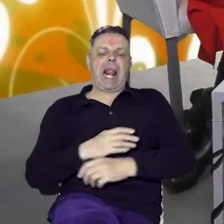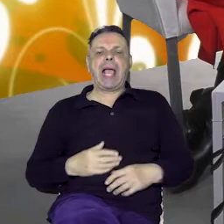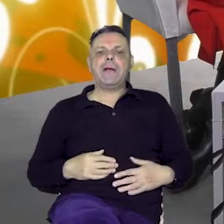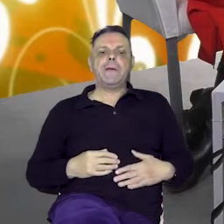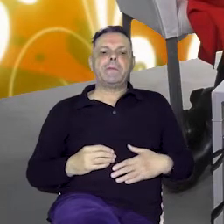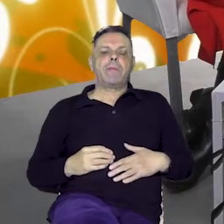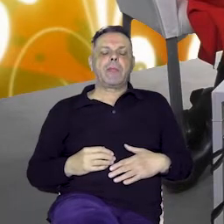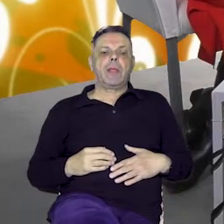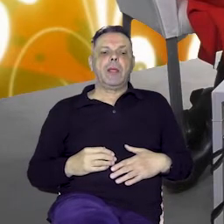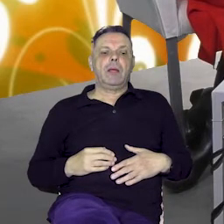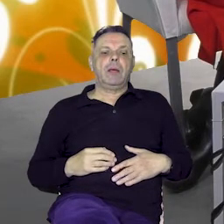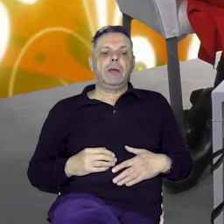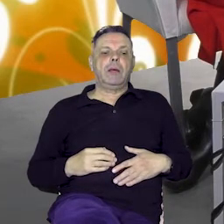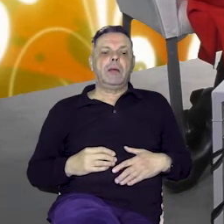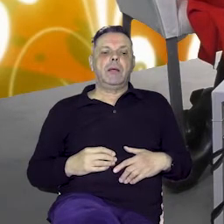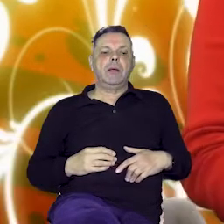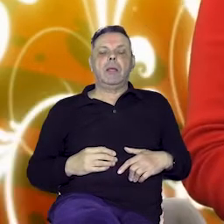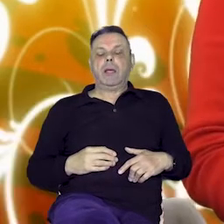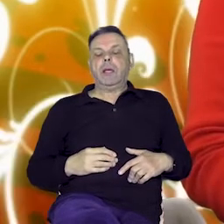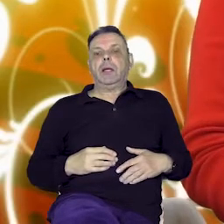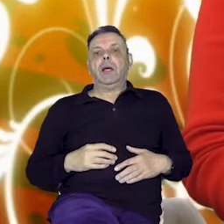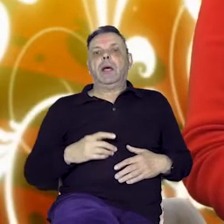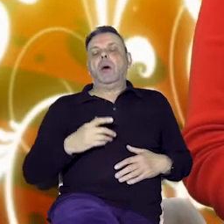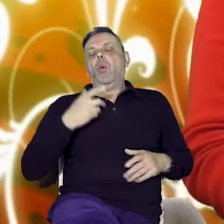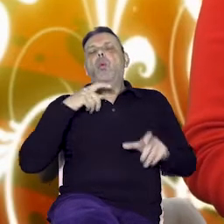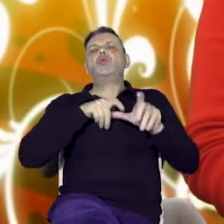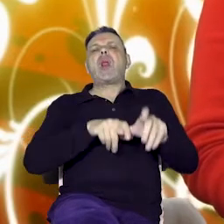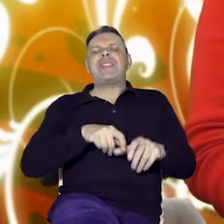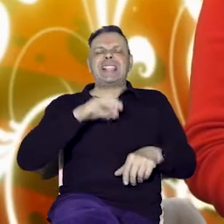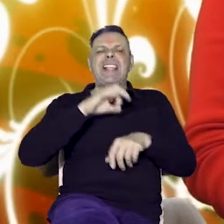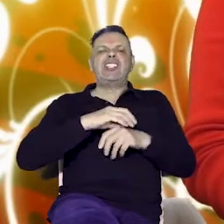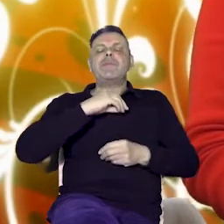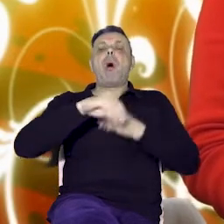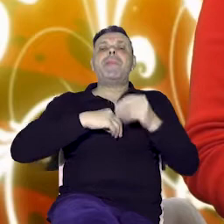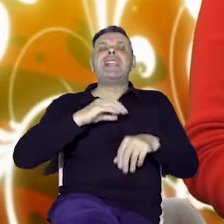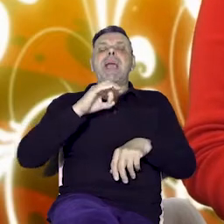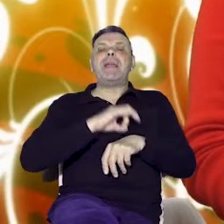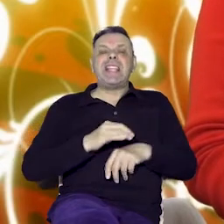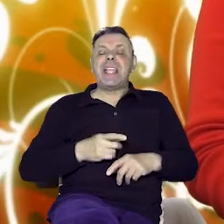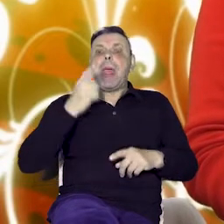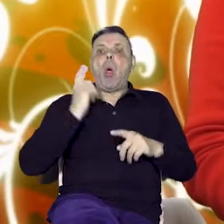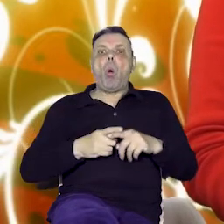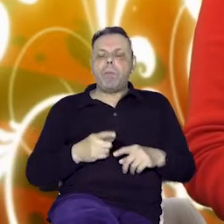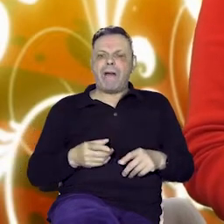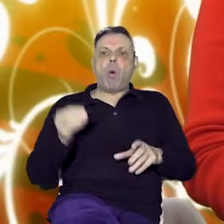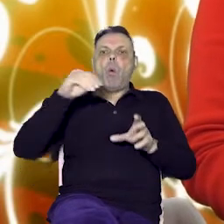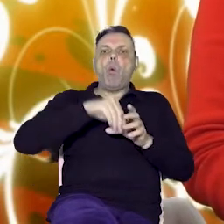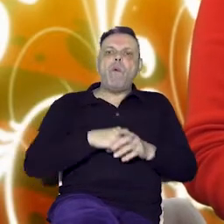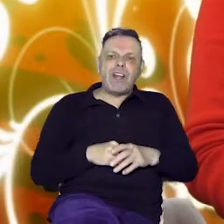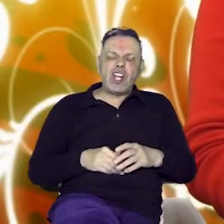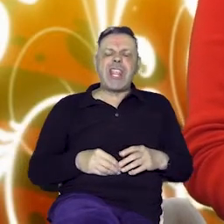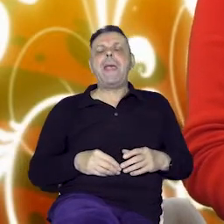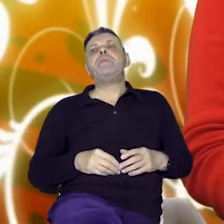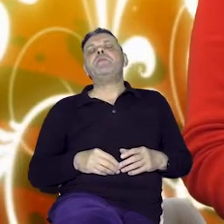Jelaković, lova na tih ubojicu u suradnji sa liječnicima obiteljske medicine je upravo uvođenje albuminurije